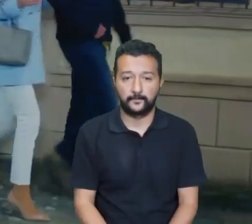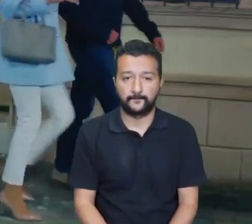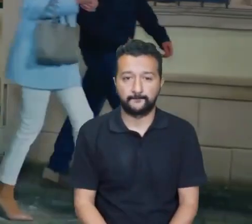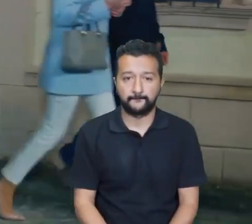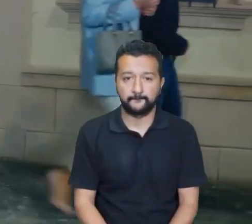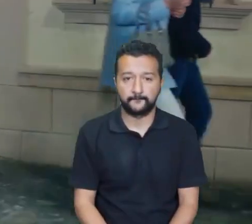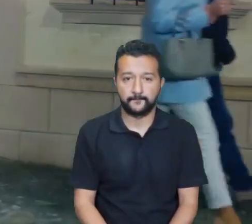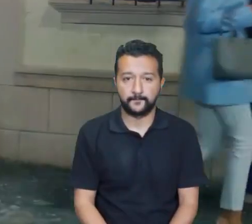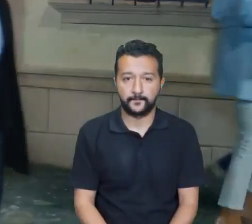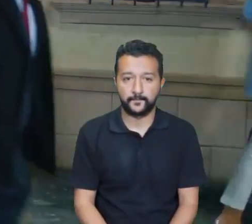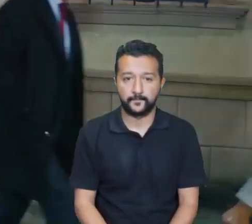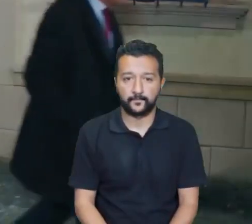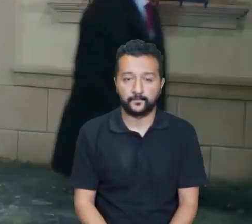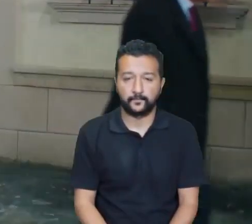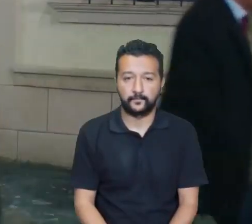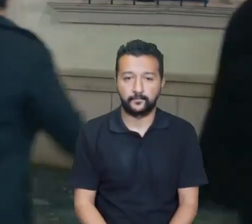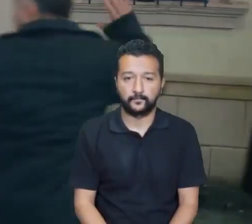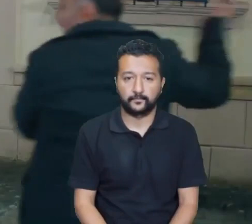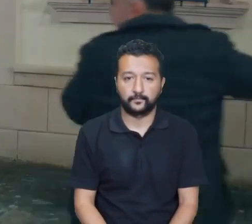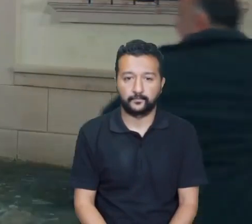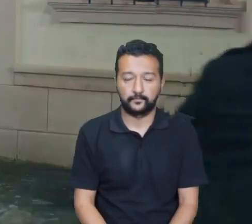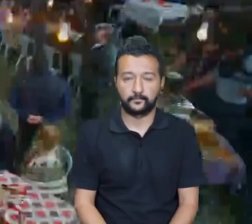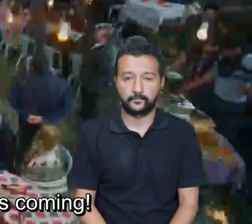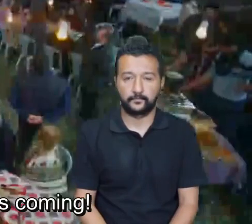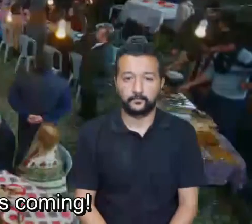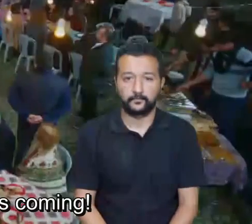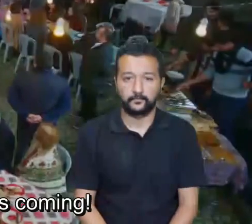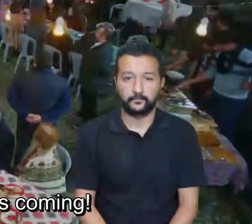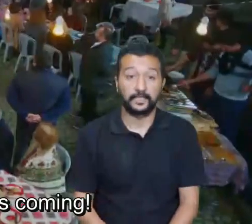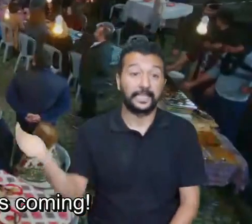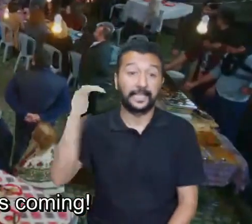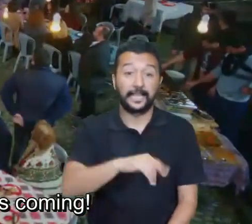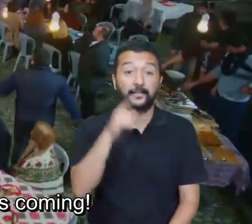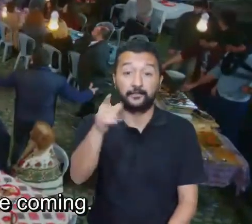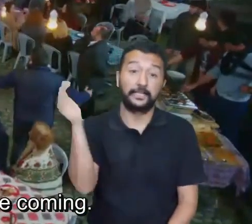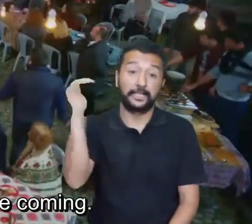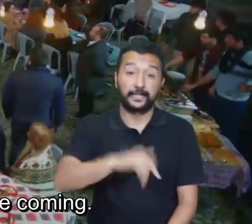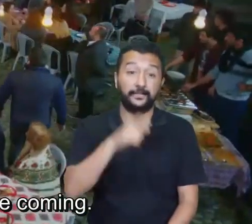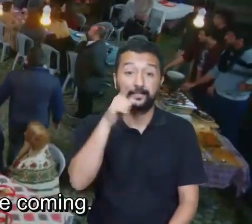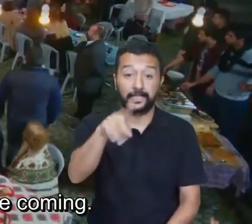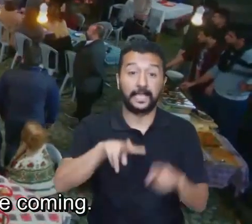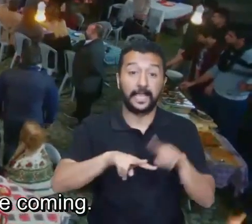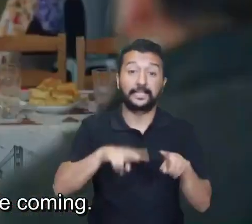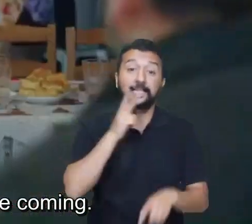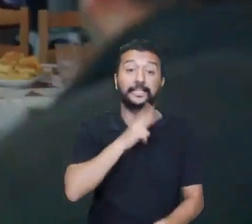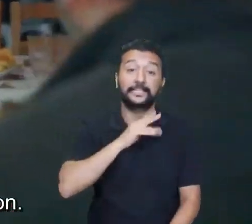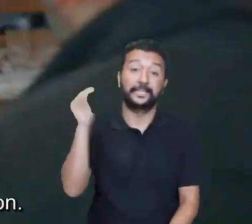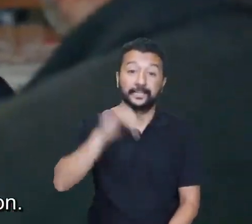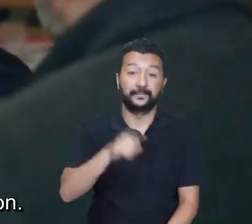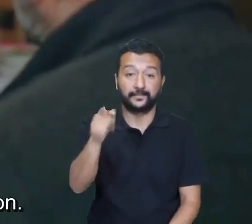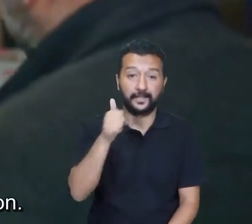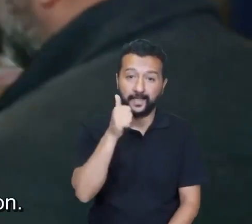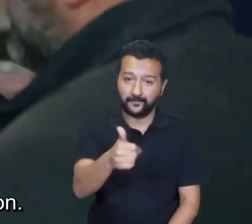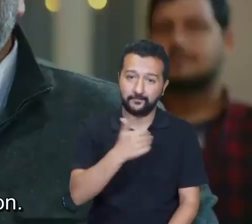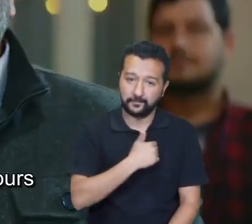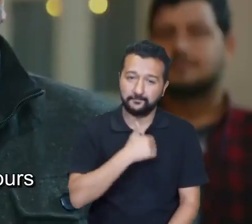yönlere düştüler. Şener dönüp dönüp el sallayarak Münir'in arkasından yürüdü. Aline teyzeler geliyor.